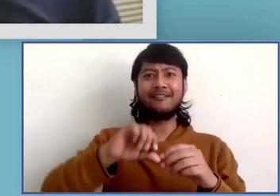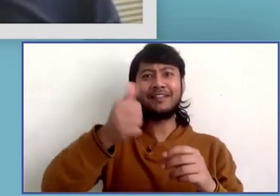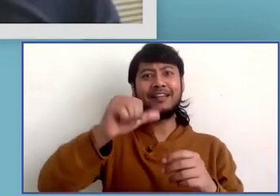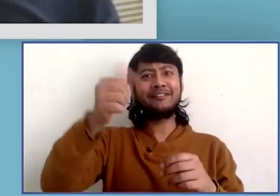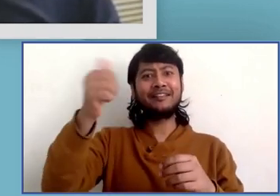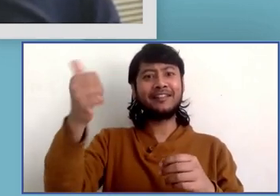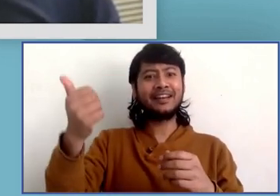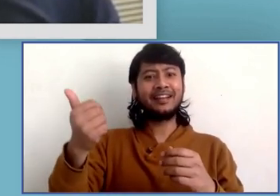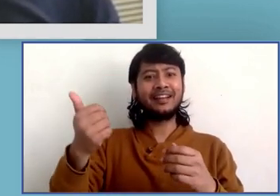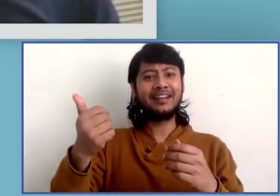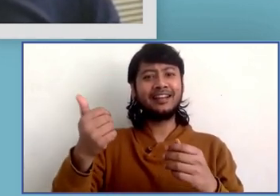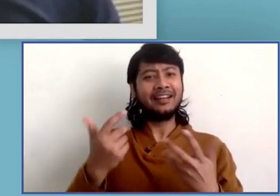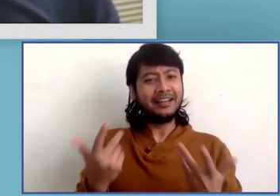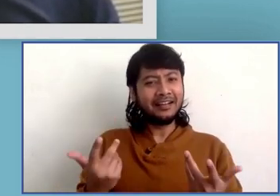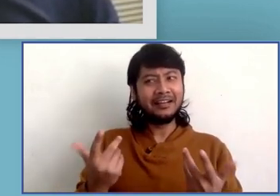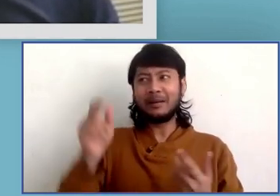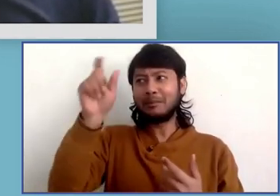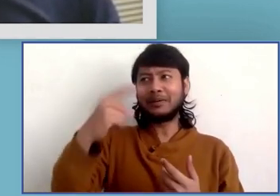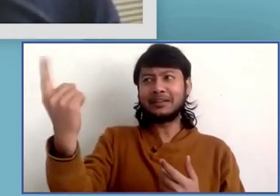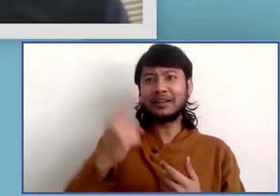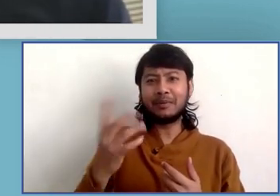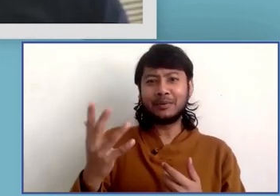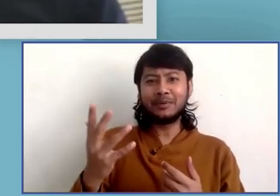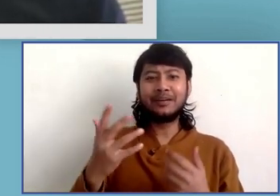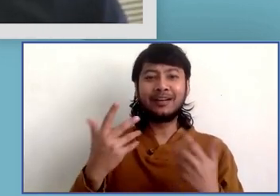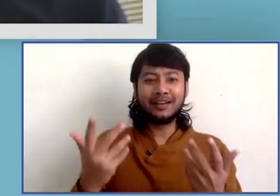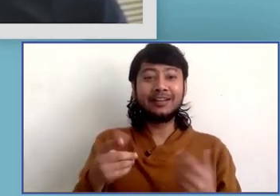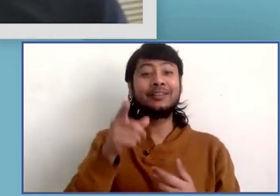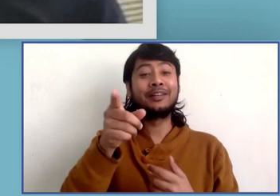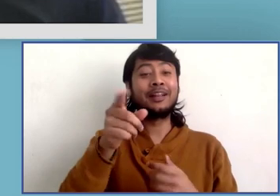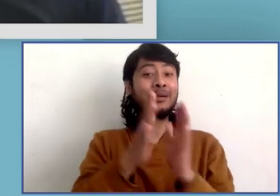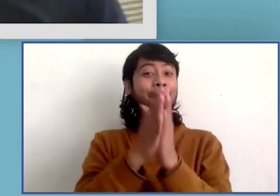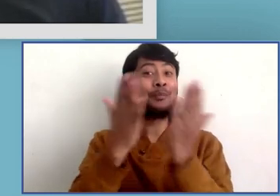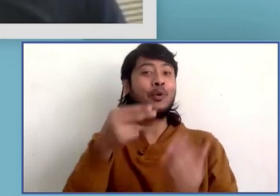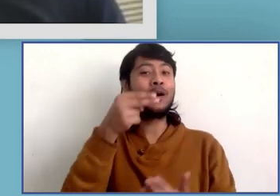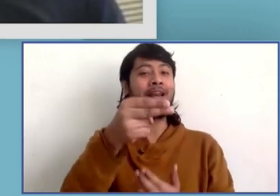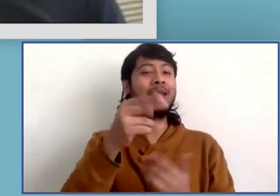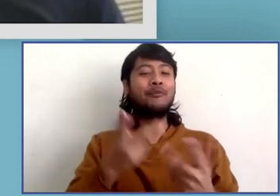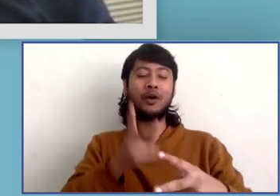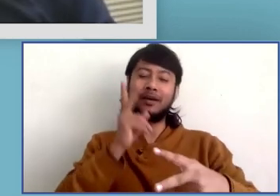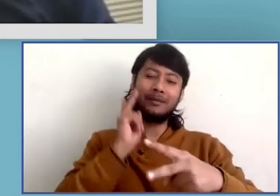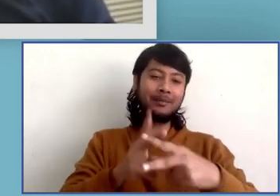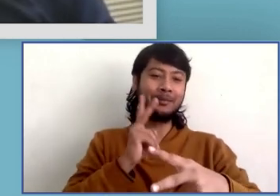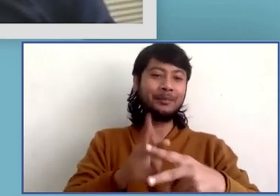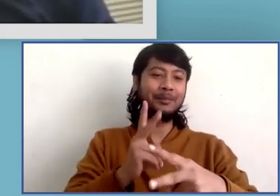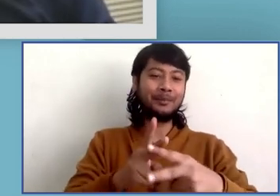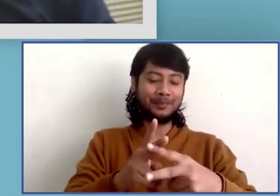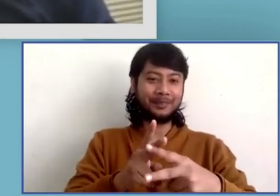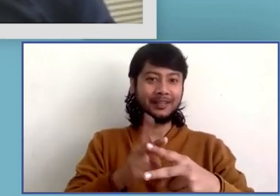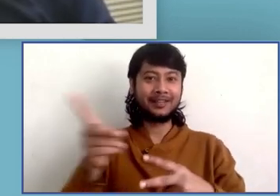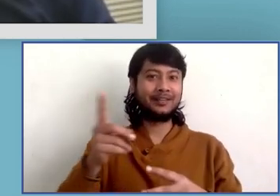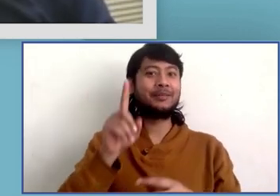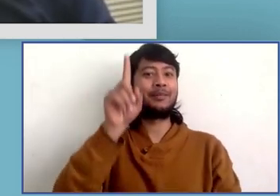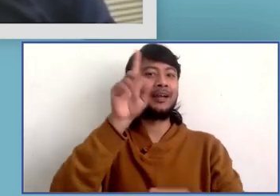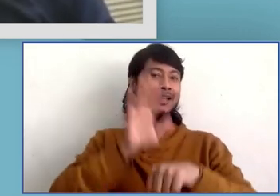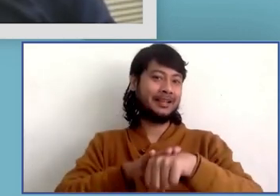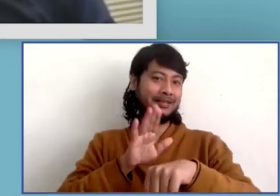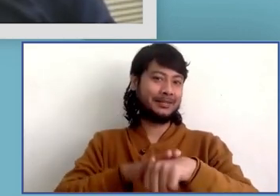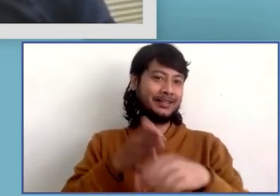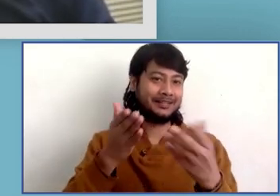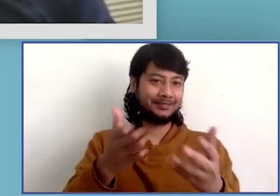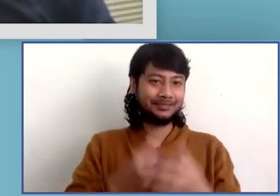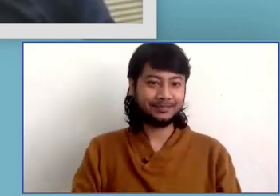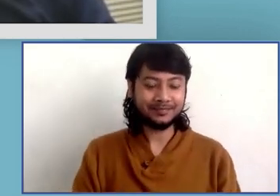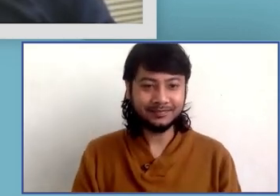for me which said, for perseverance. So that was my first prize in chess. एक tough position में आप